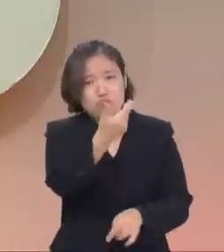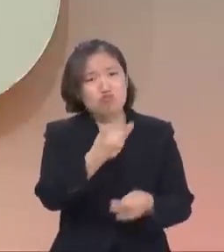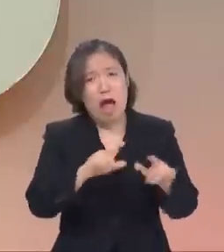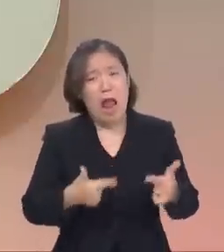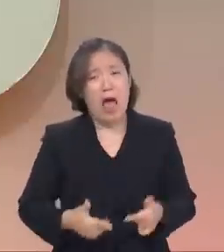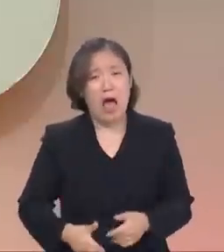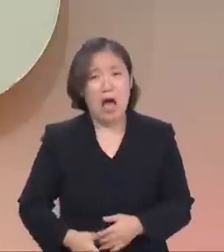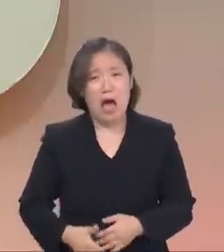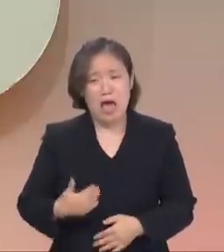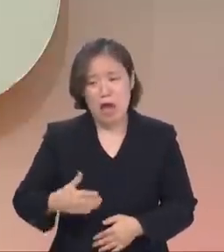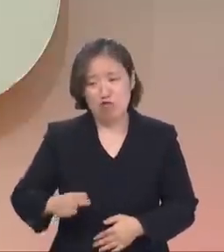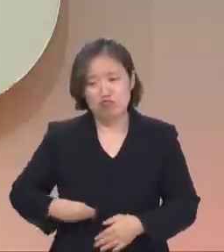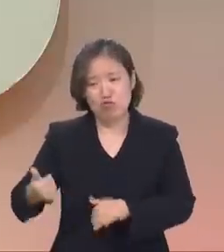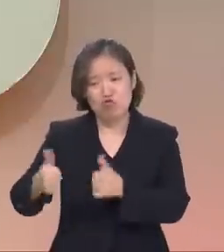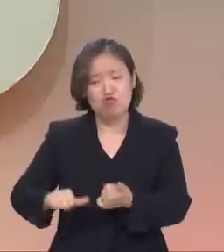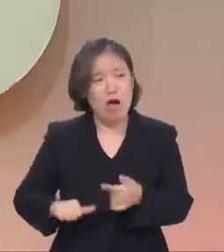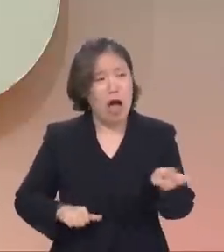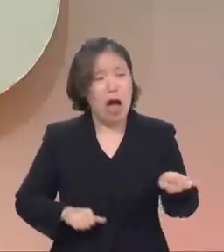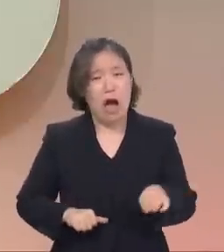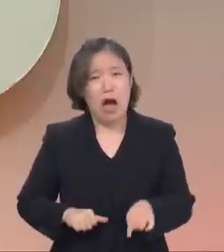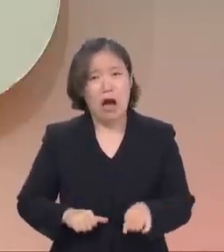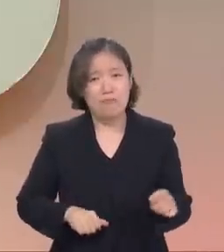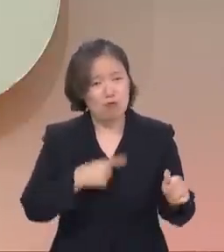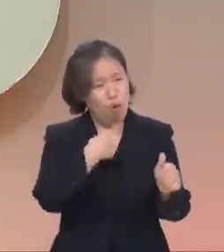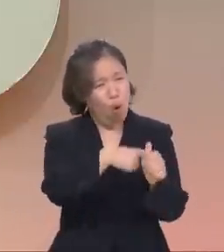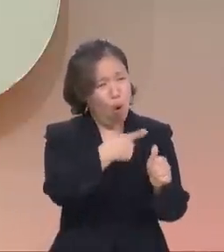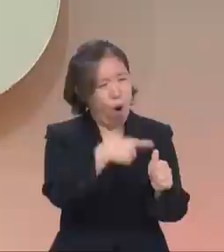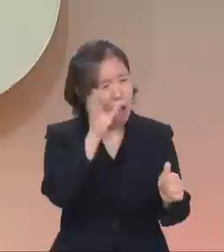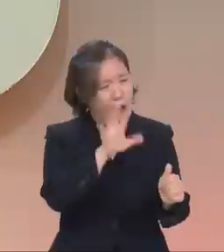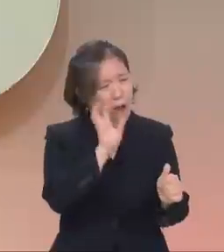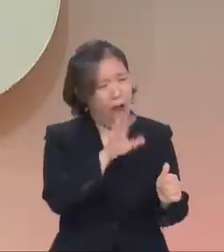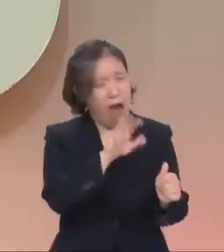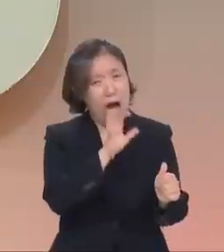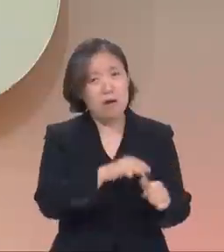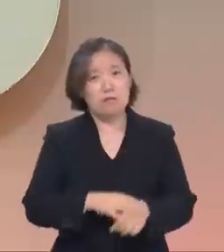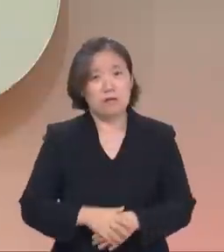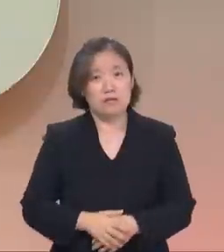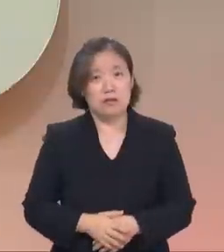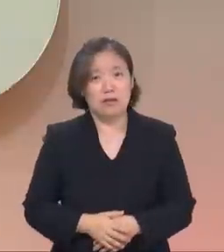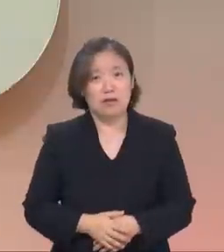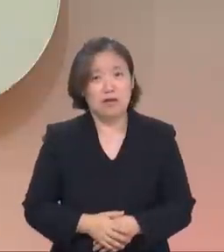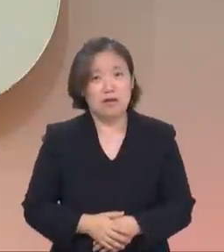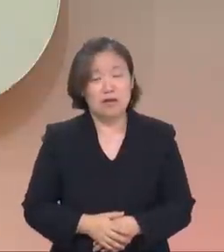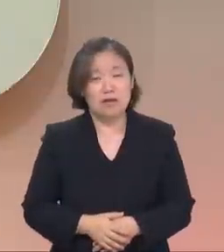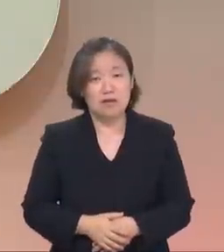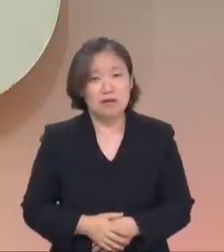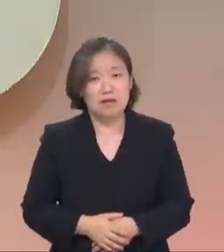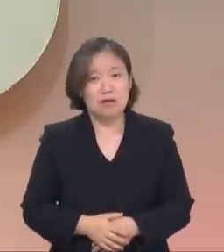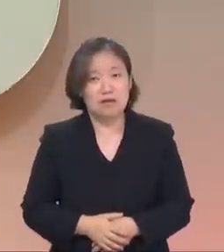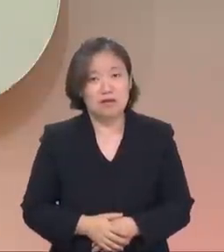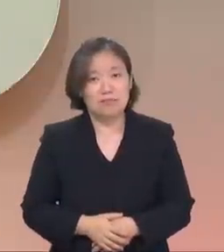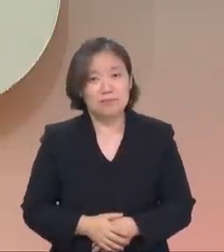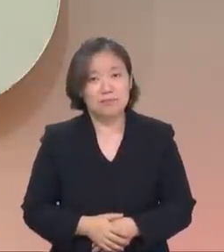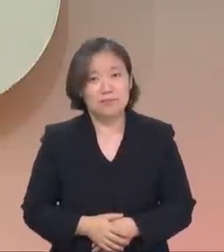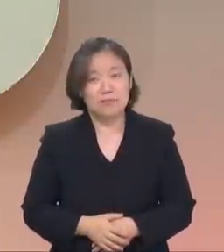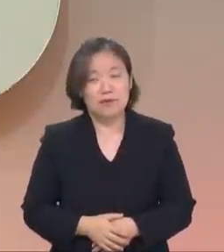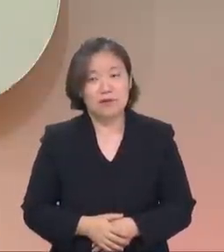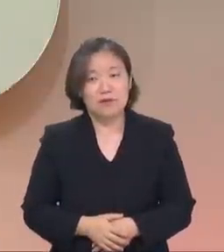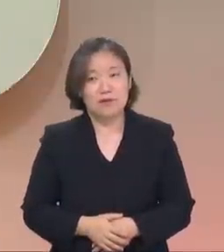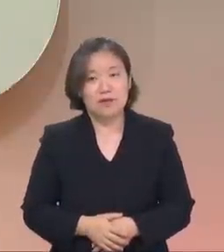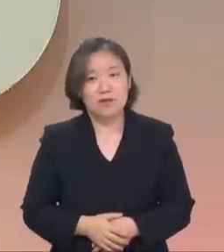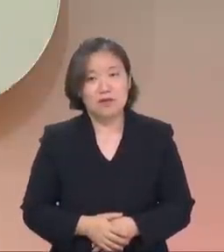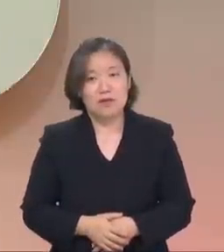나를 굶겨 죽이려고 저런다 하면서 온갖 입에 담을 수 없는 또 욕을 하면서 사람들한테